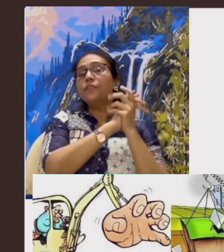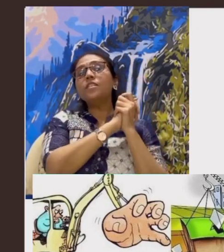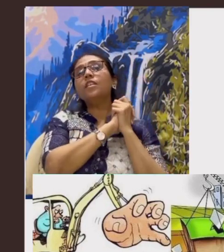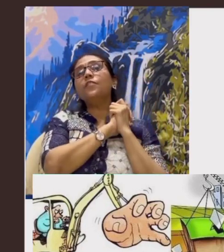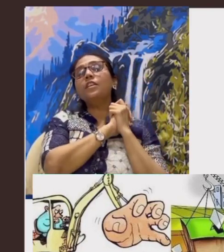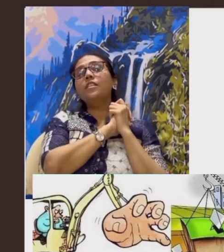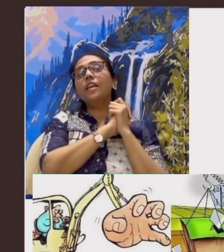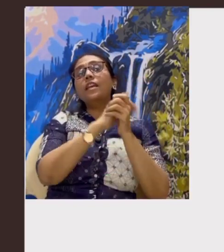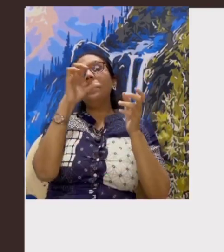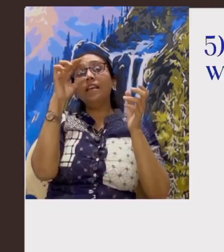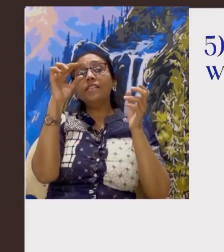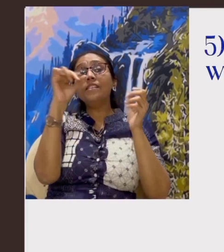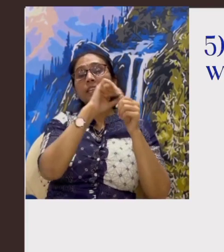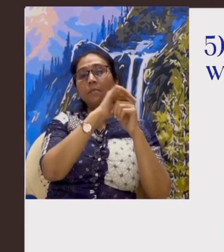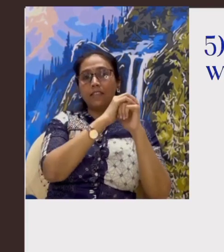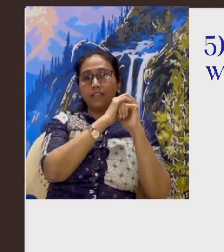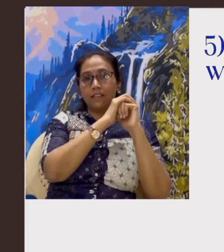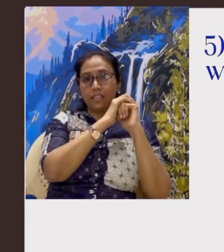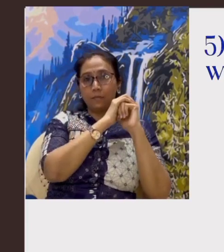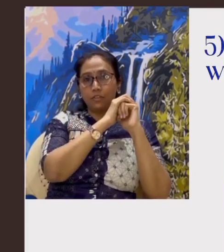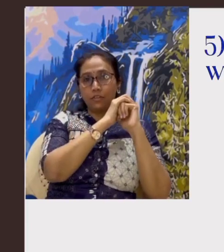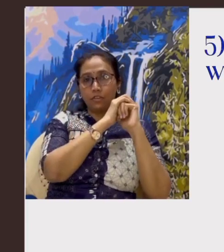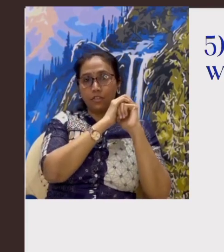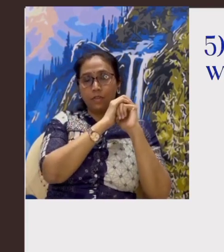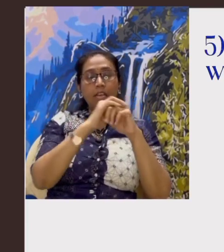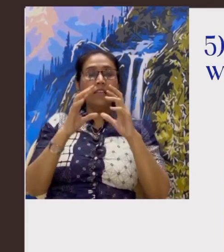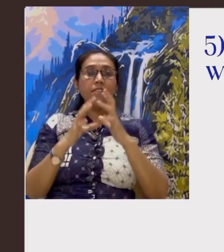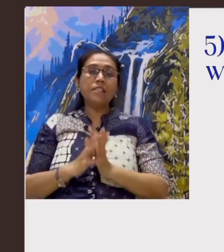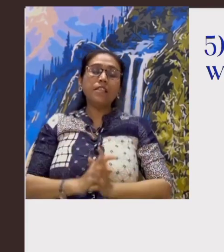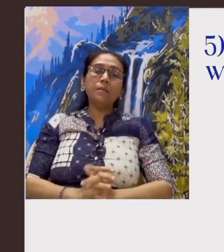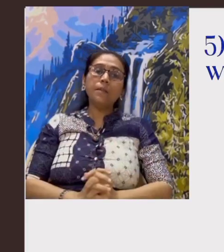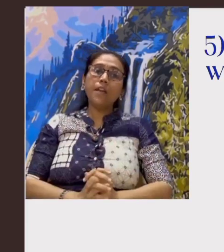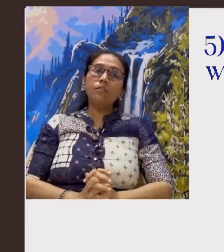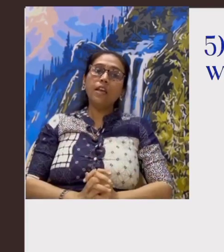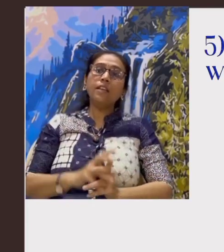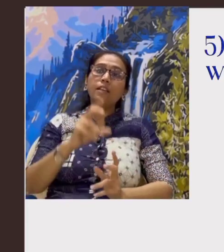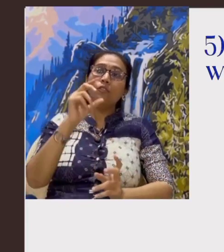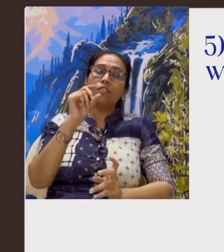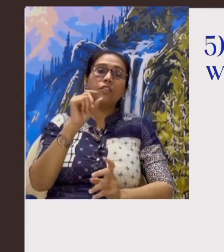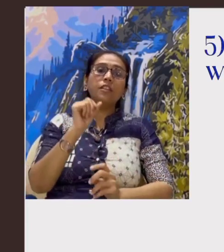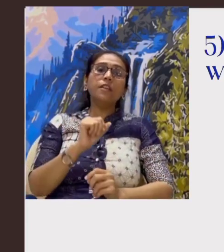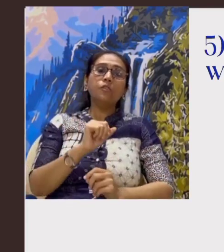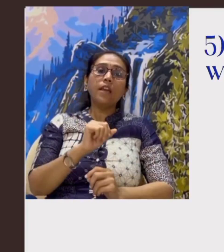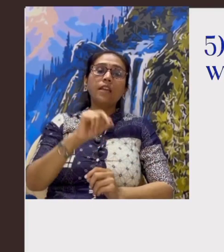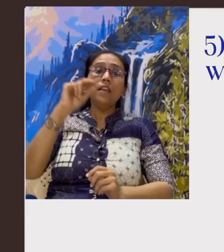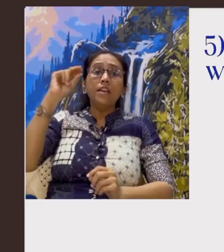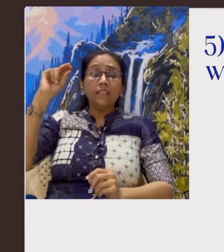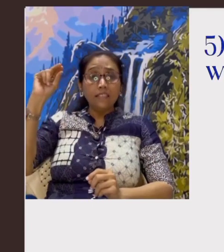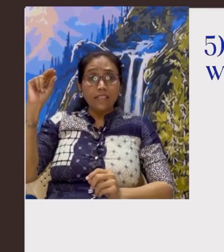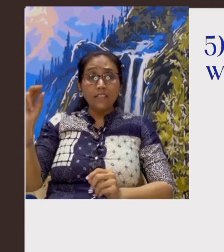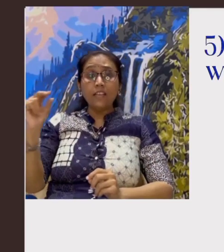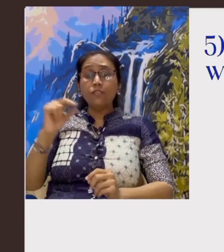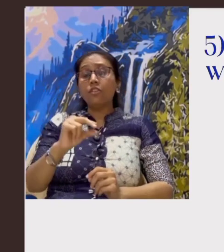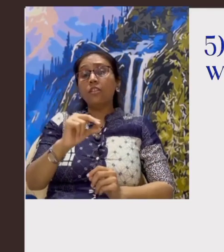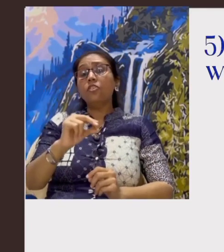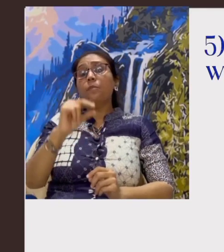फिफ्थ सिग्निफिकेंस ये है कि नेसेसिटी की बात कर रही है इस पर्टिकुलर डॉक्ट्रिन. नेसेसिटी का मतलब क्या होता है कि ये डॉक्ट्रिन ने ये बोला है कि एसी